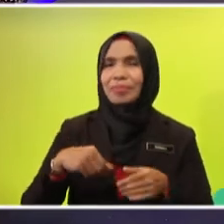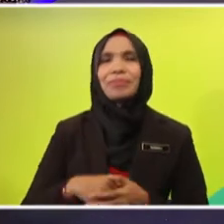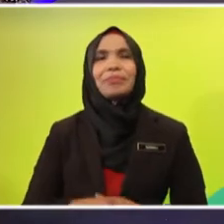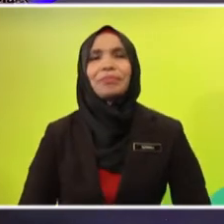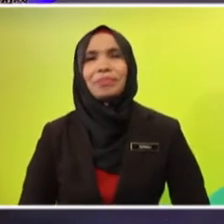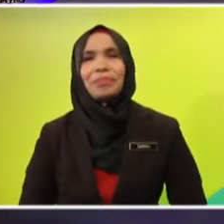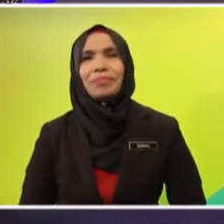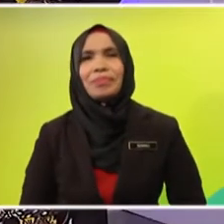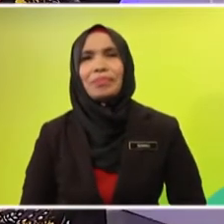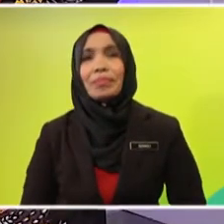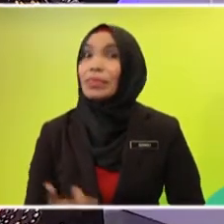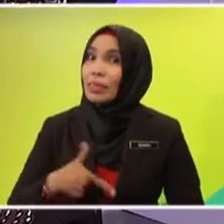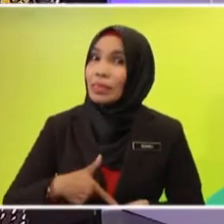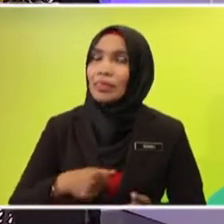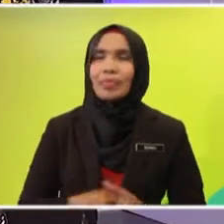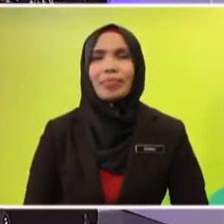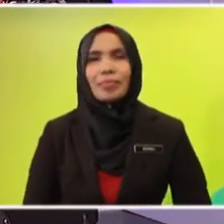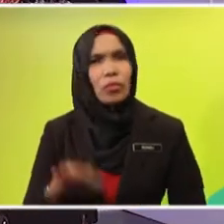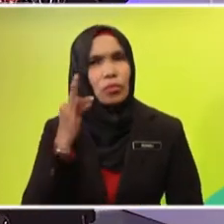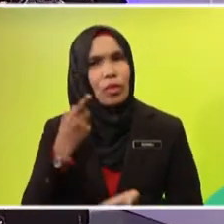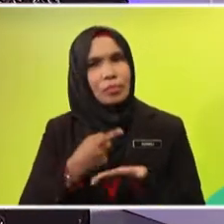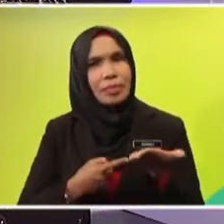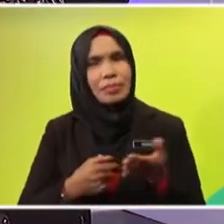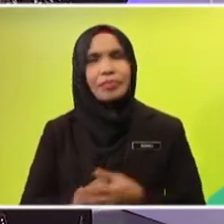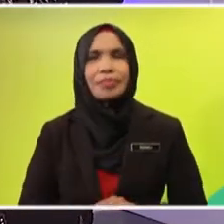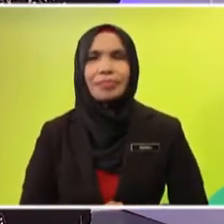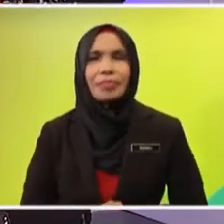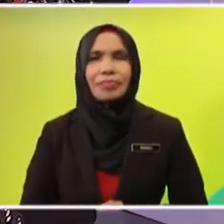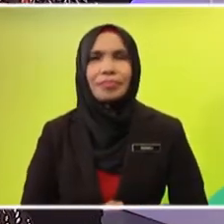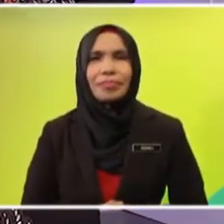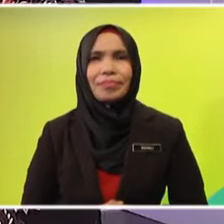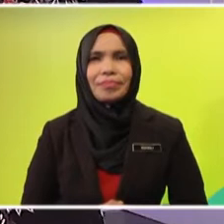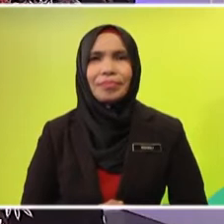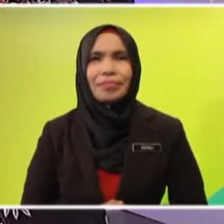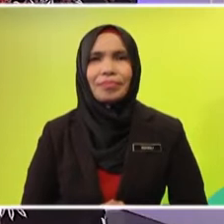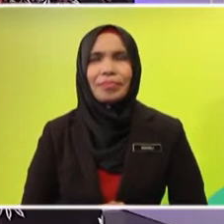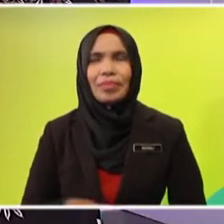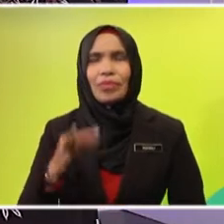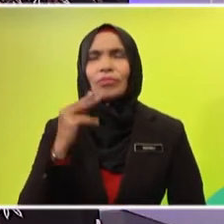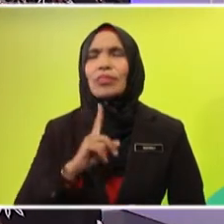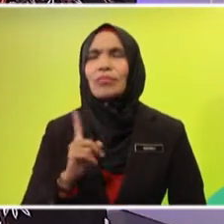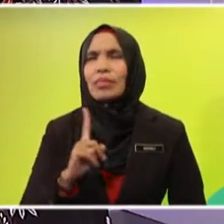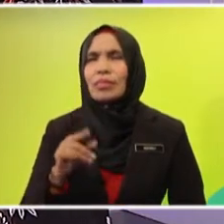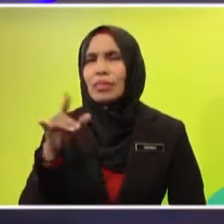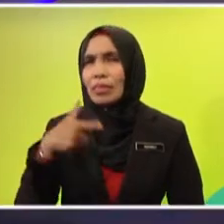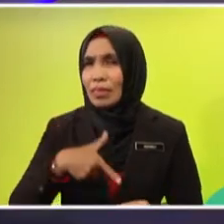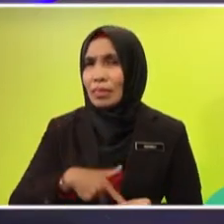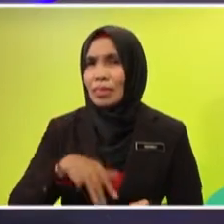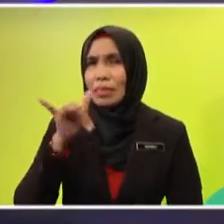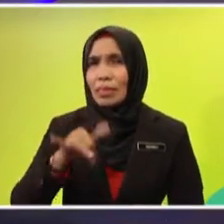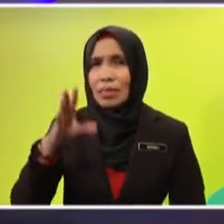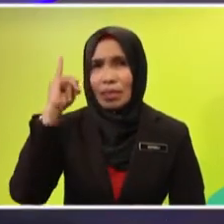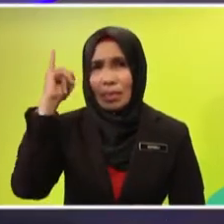begitu seterusnya buah Apalagi selain pada buah Limau naifa suka-suka buah